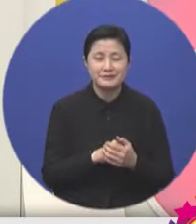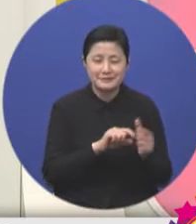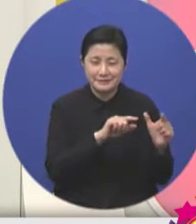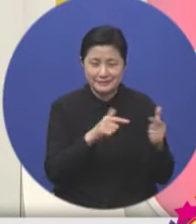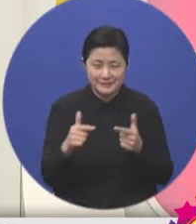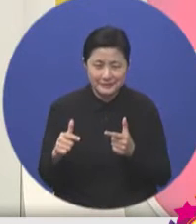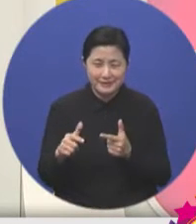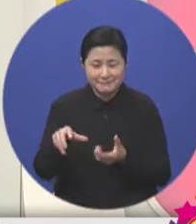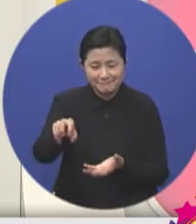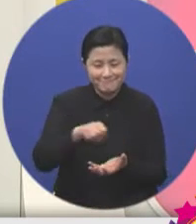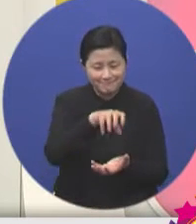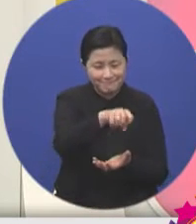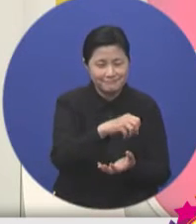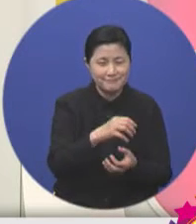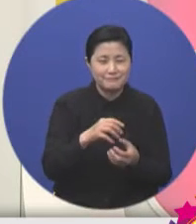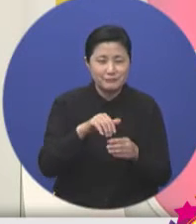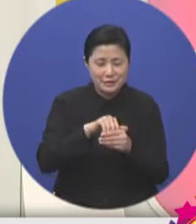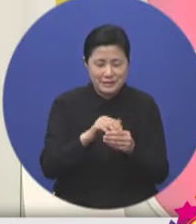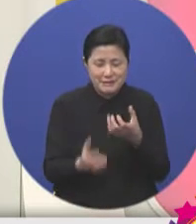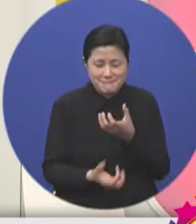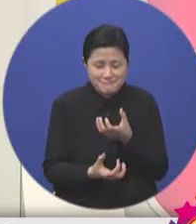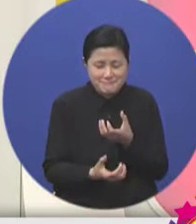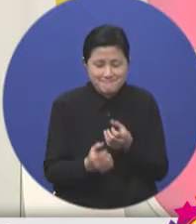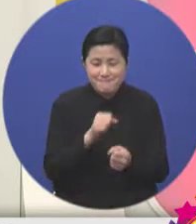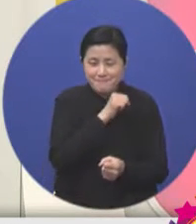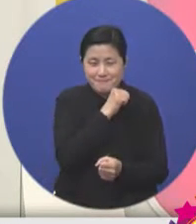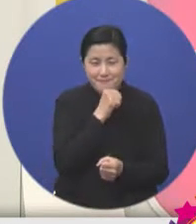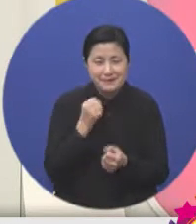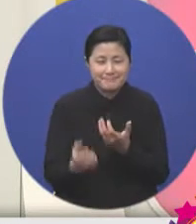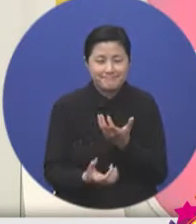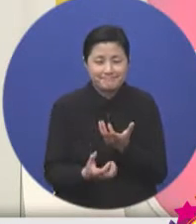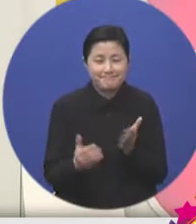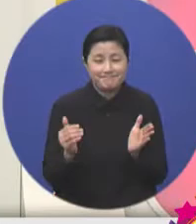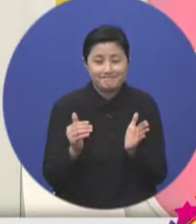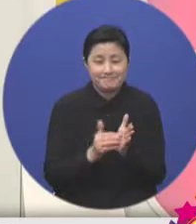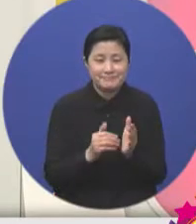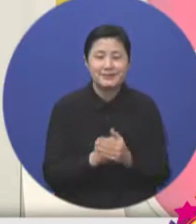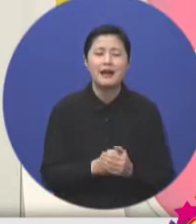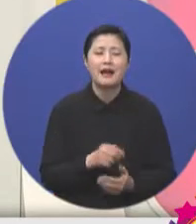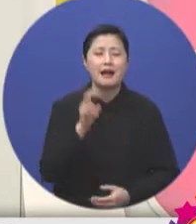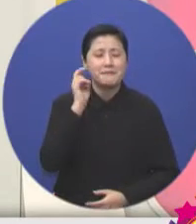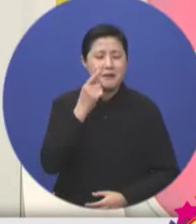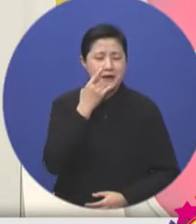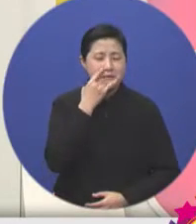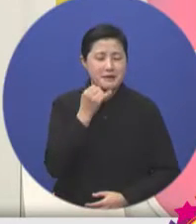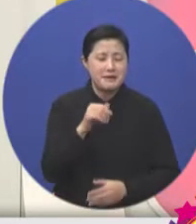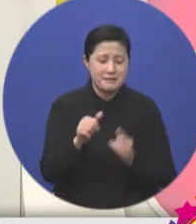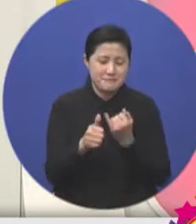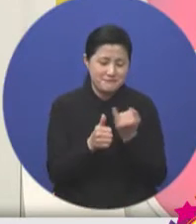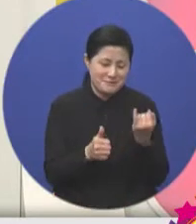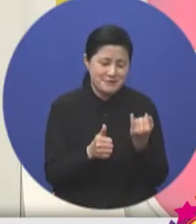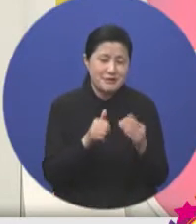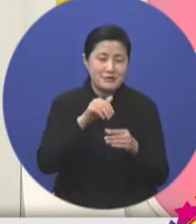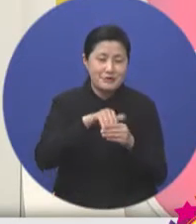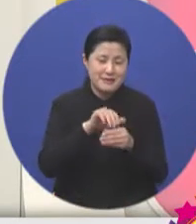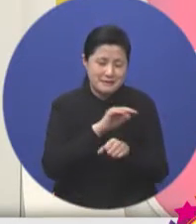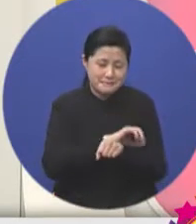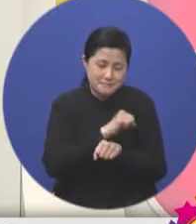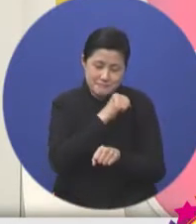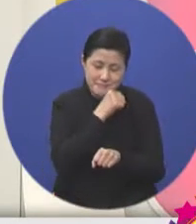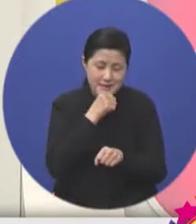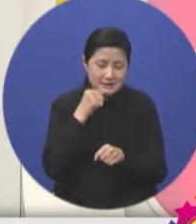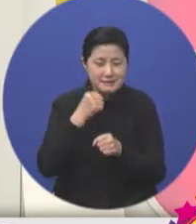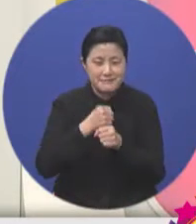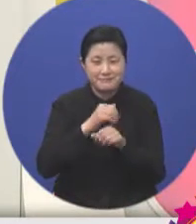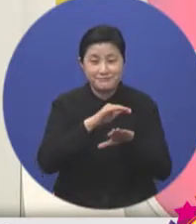가지 뽑아가지고 된장찌개 좀 맛있어요. 어머님이 된장을 맛있게 다 먹으셨나 보다. 된장이